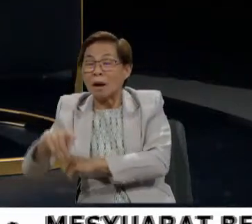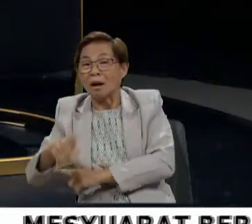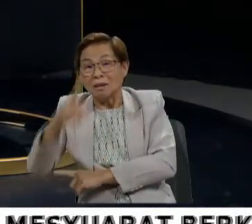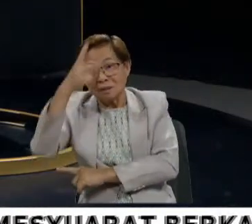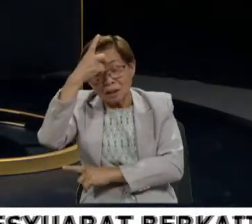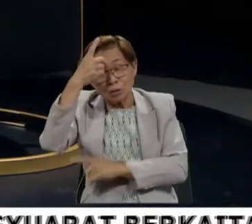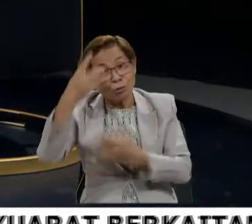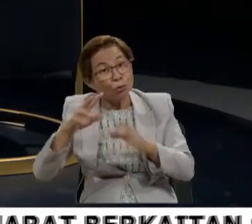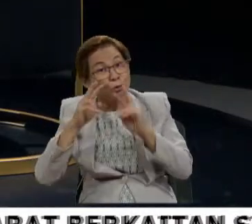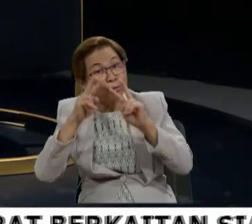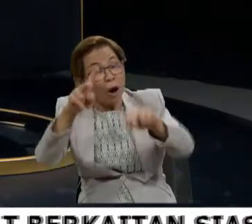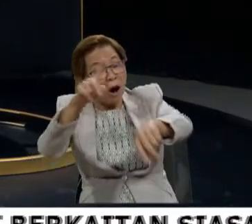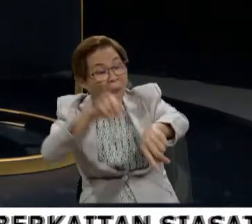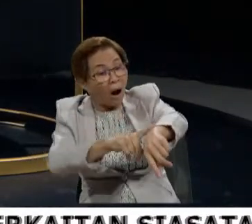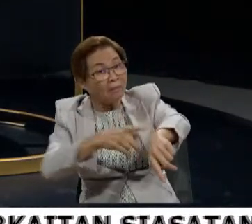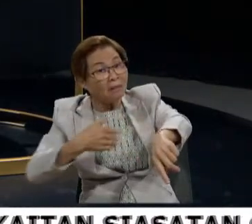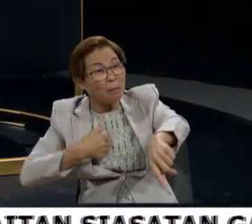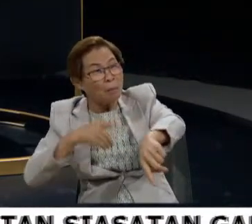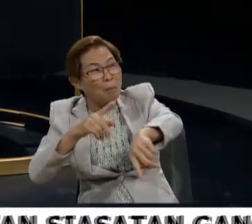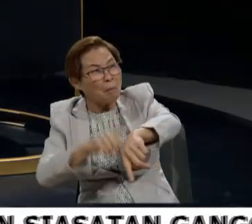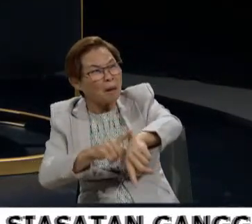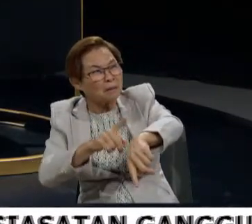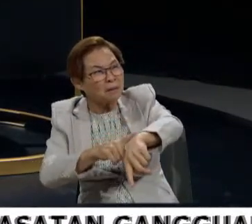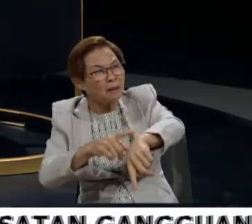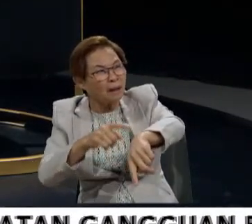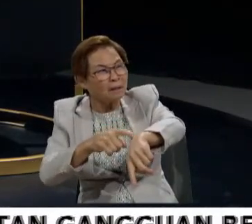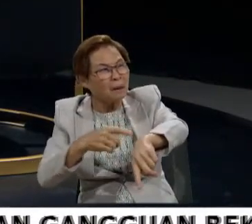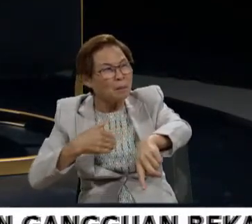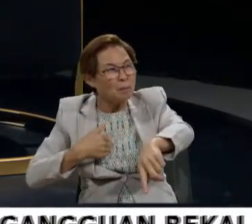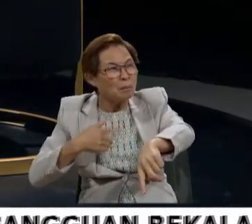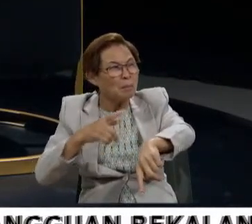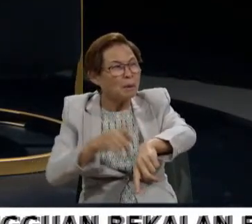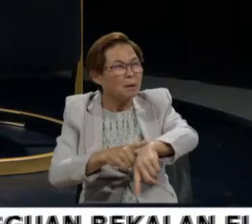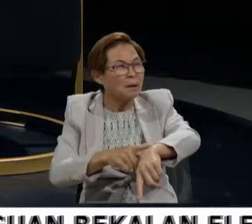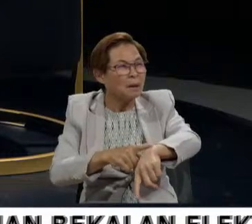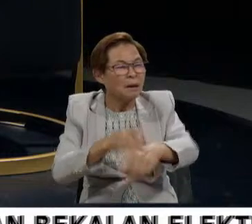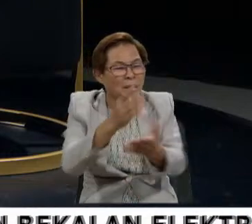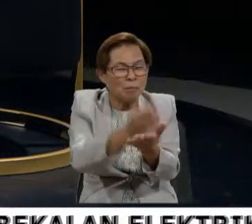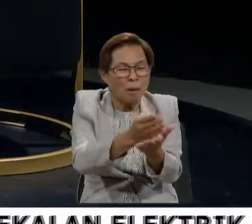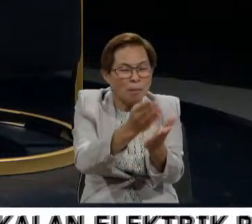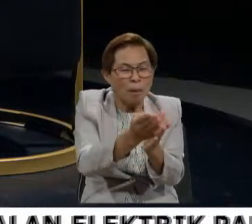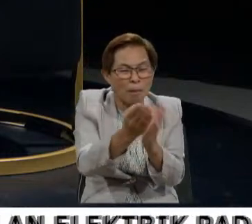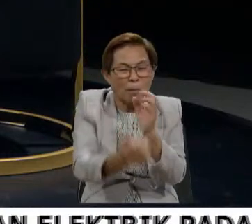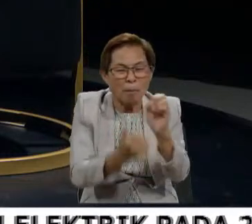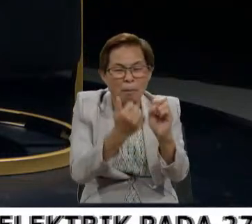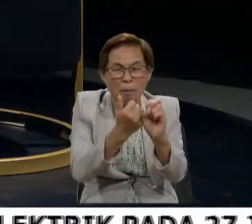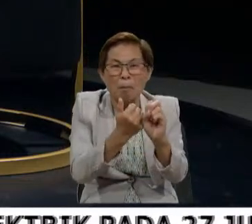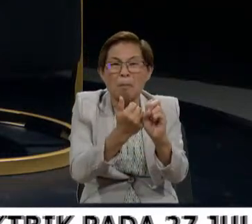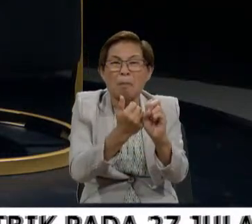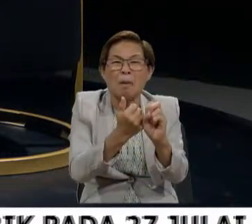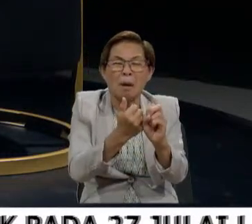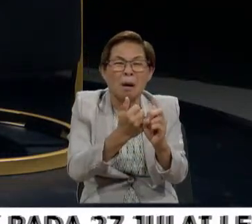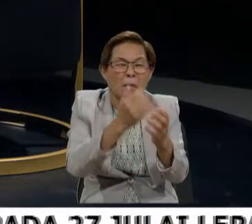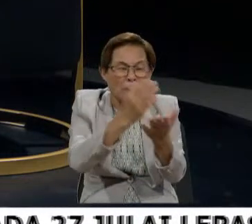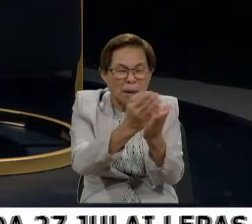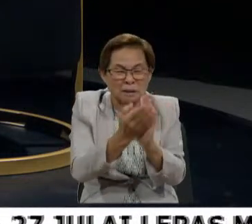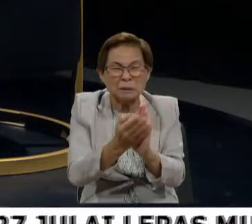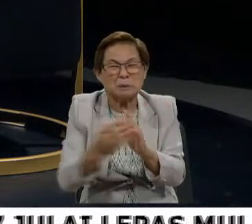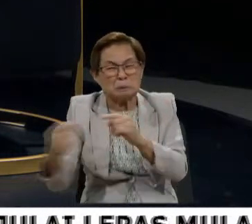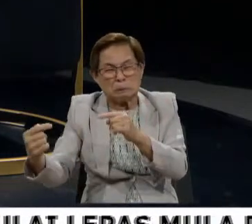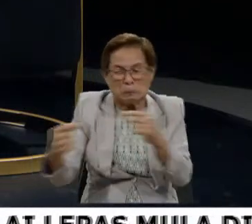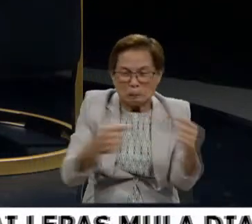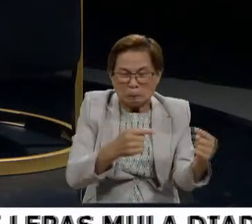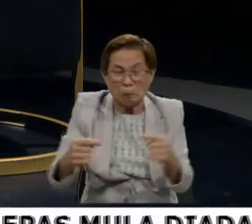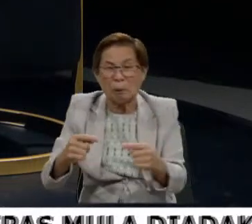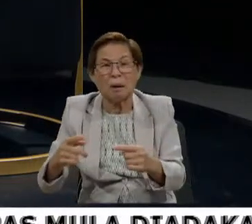pernah juga menyaksikan ada waktunya isu kelulusan bajet ini menjadi agak kontroversi contohnya dan kali